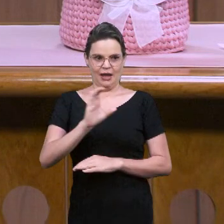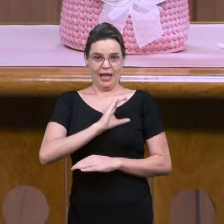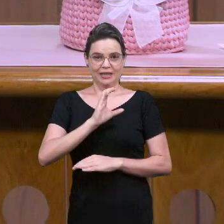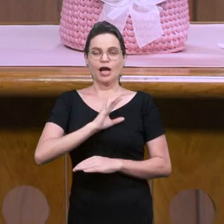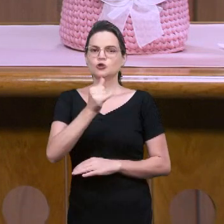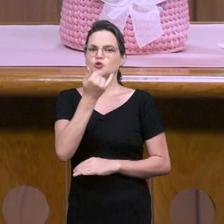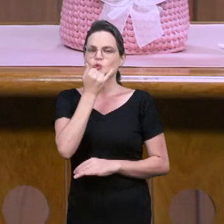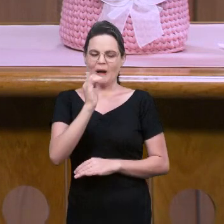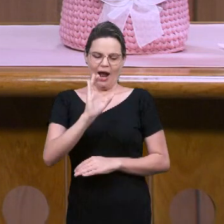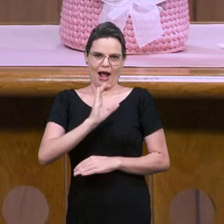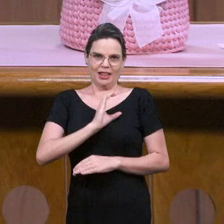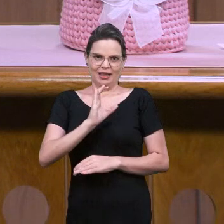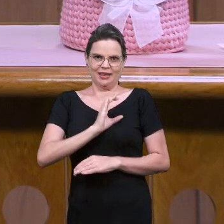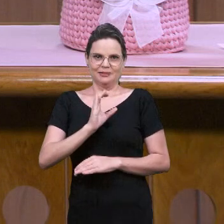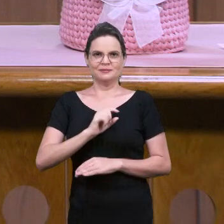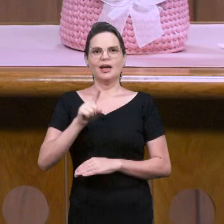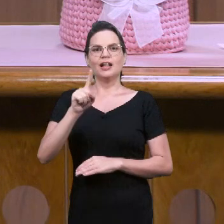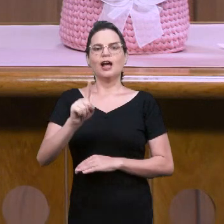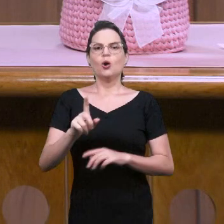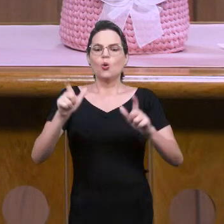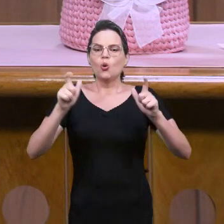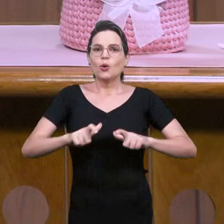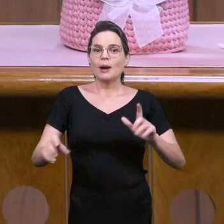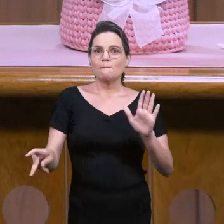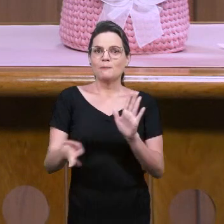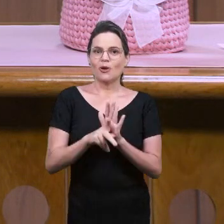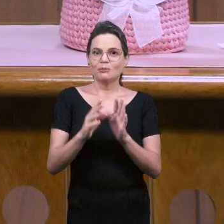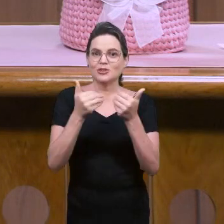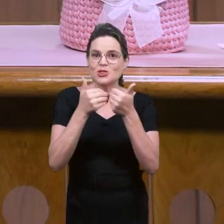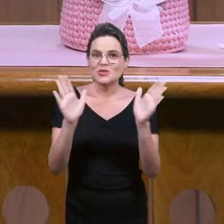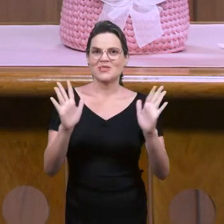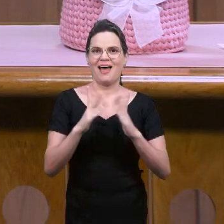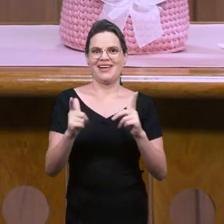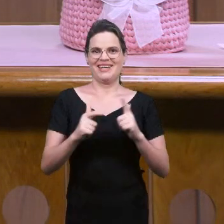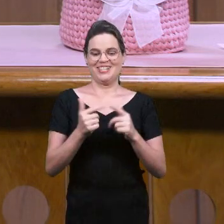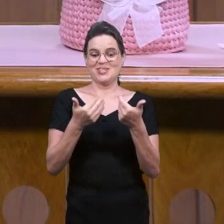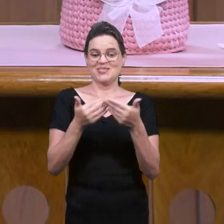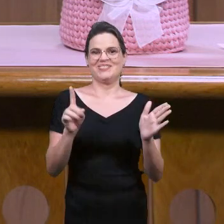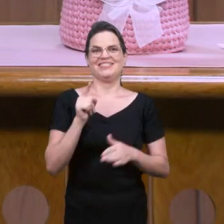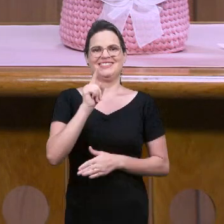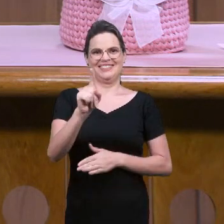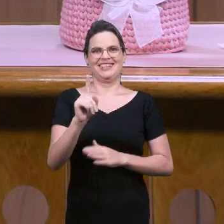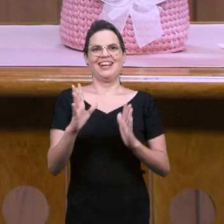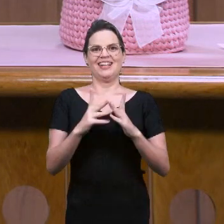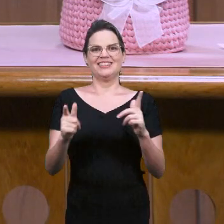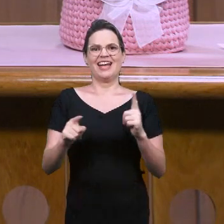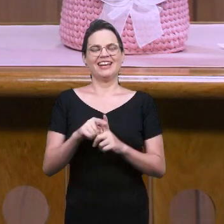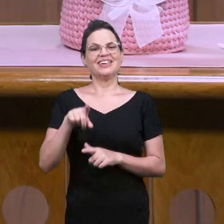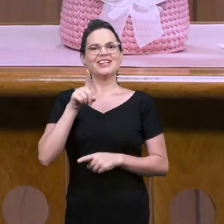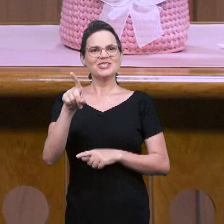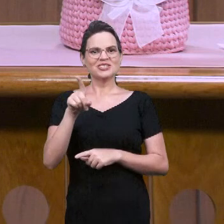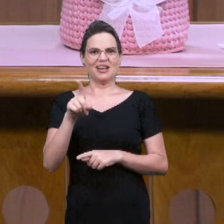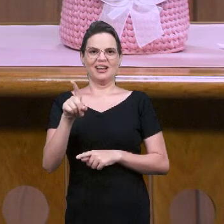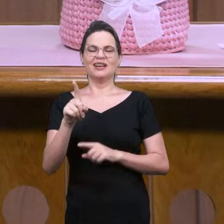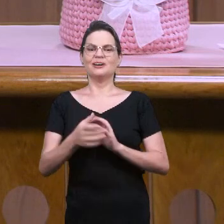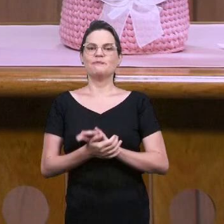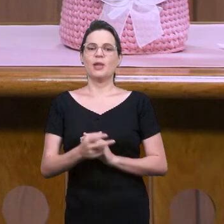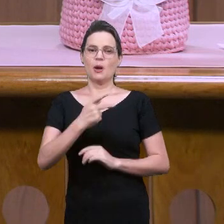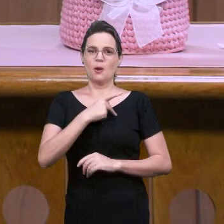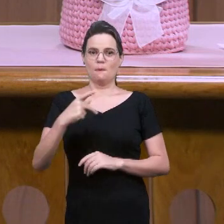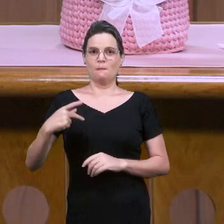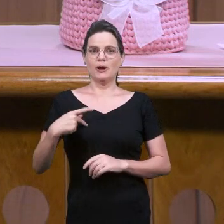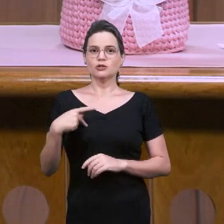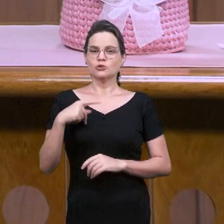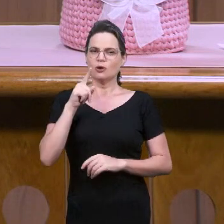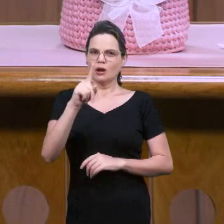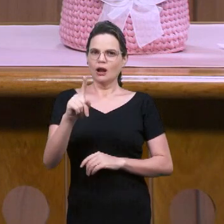consacré un local fixe pour les frères et sœurs, un nouveau temple. Notre frère, l'église du pasteur César de